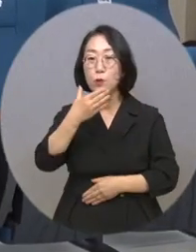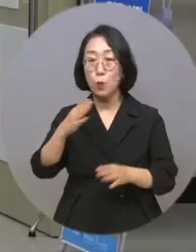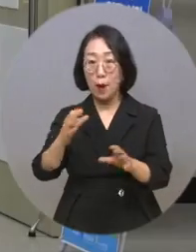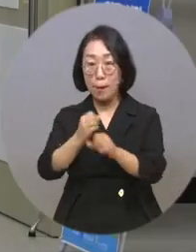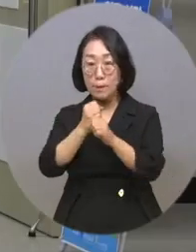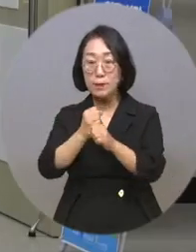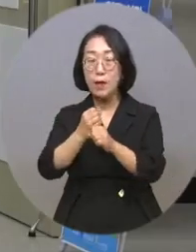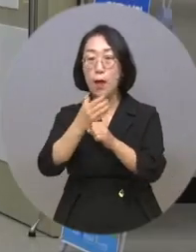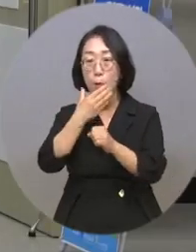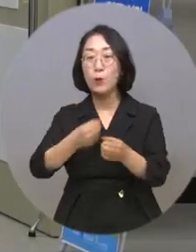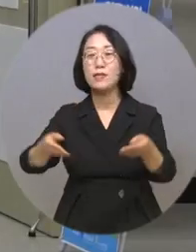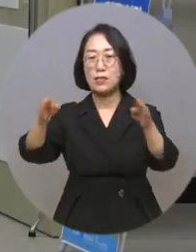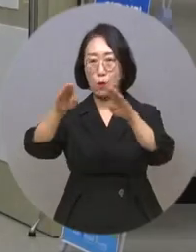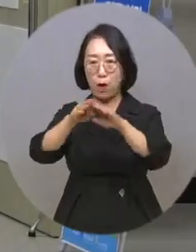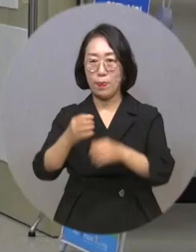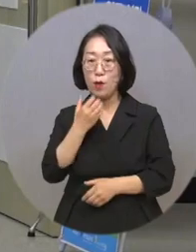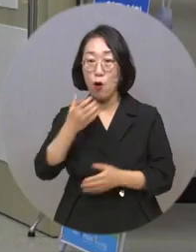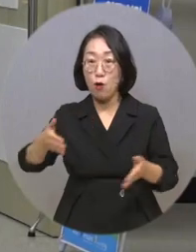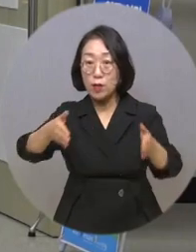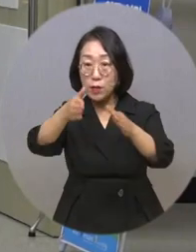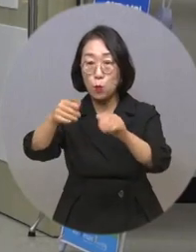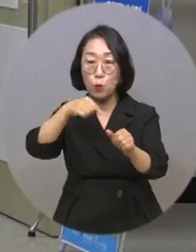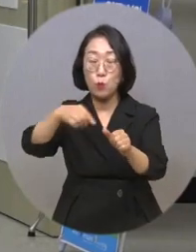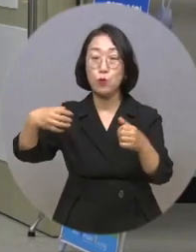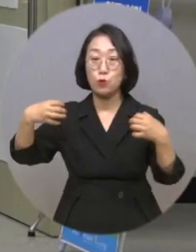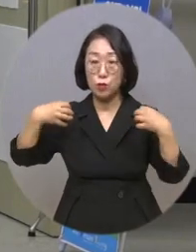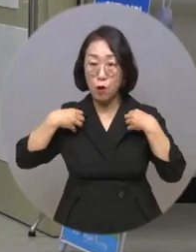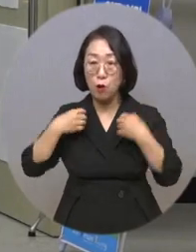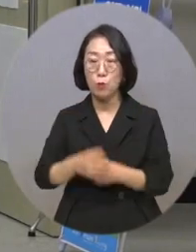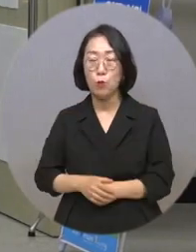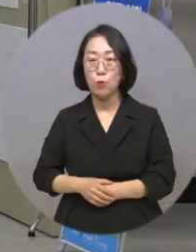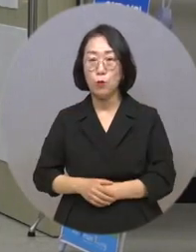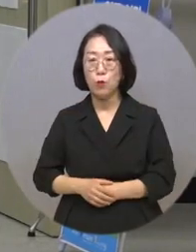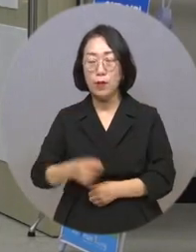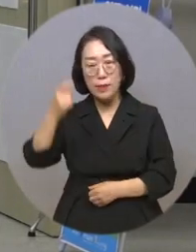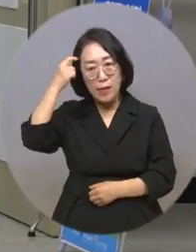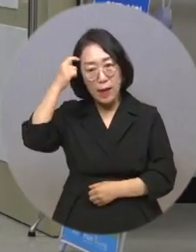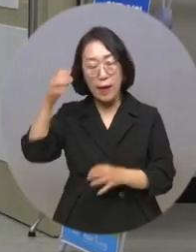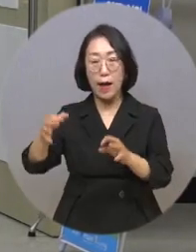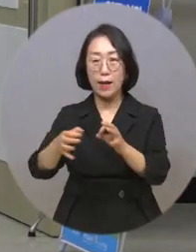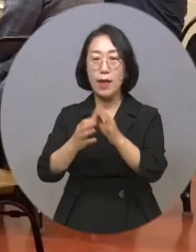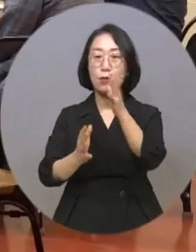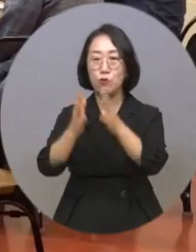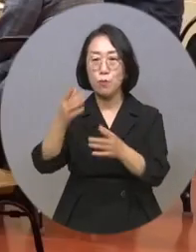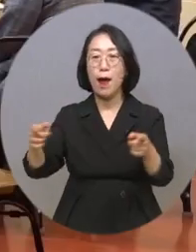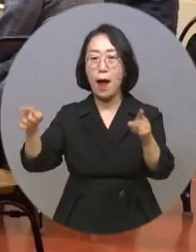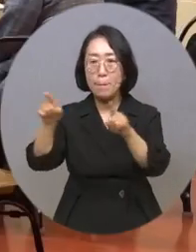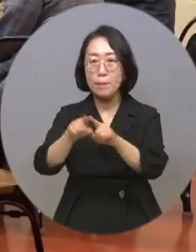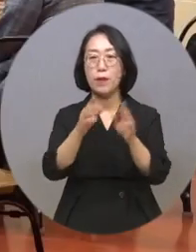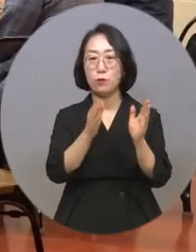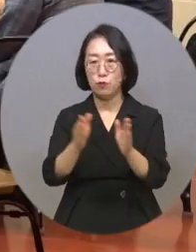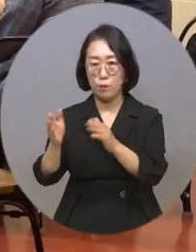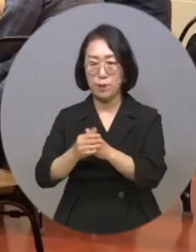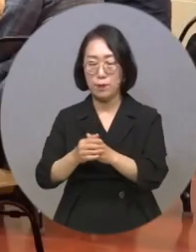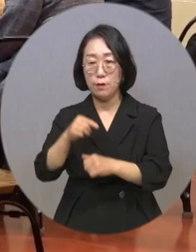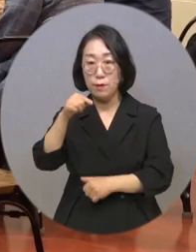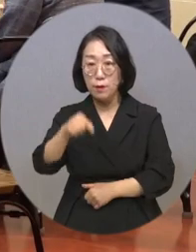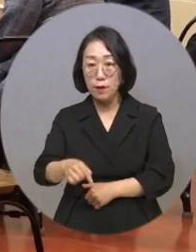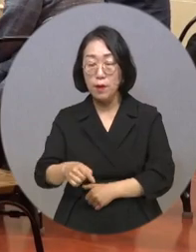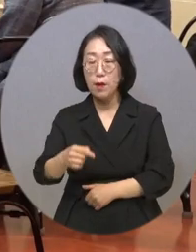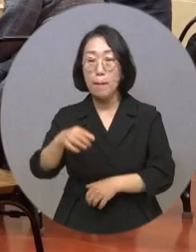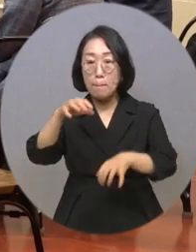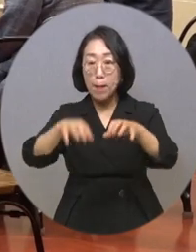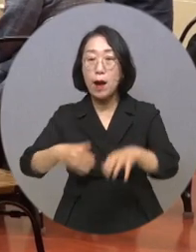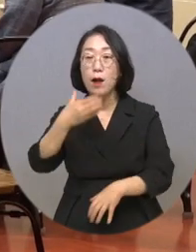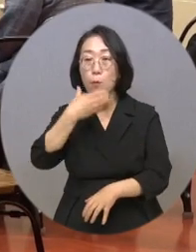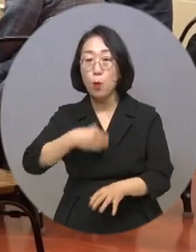녹양종합사회복지관입니다. 경기도교육청과 사회적협동조합 생각의 숲이 함께 만들고 녹양동 마을복지와